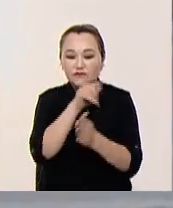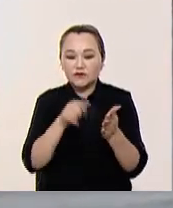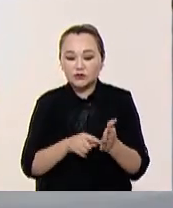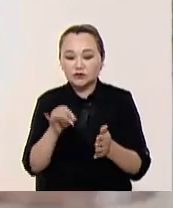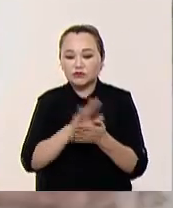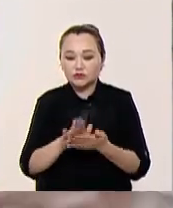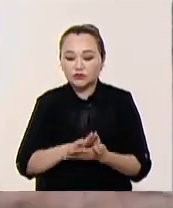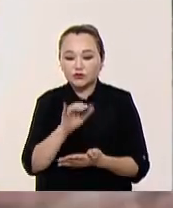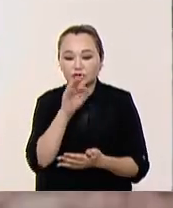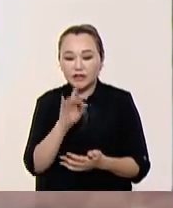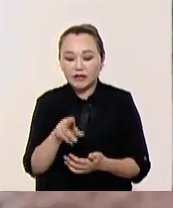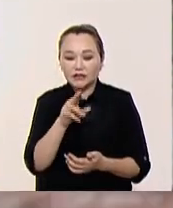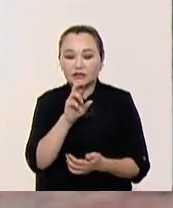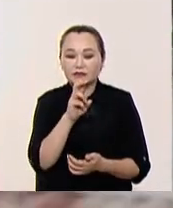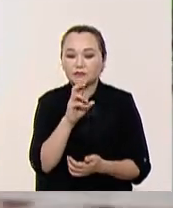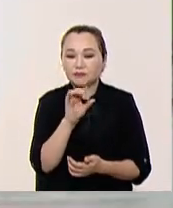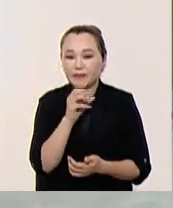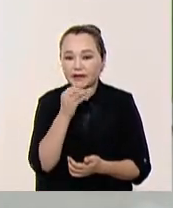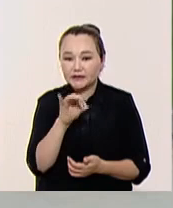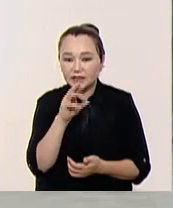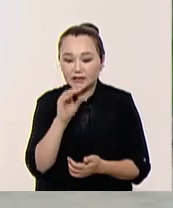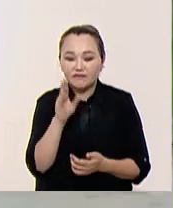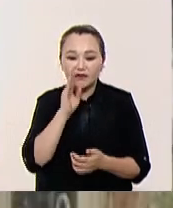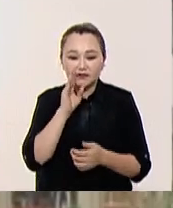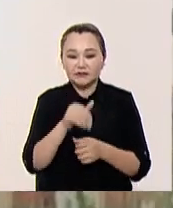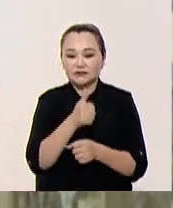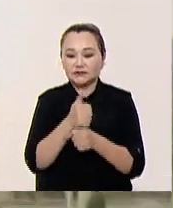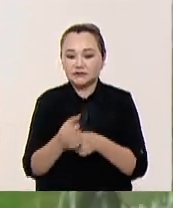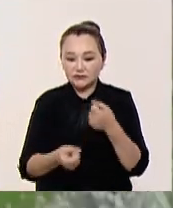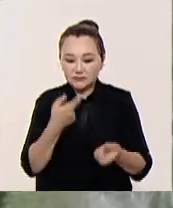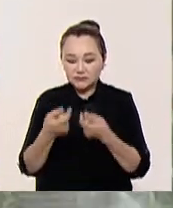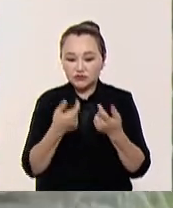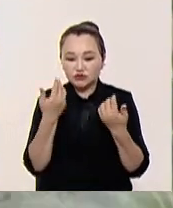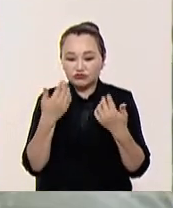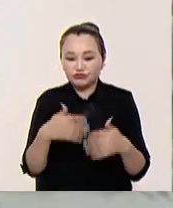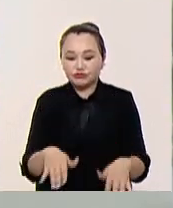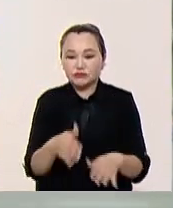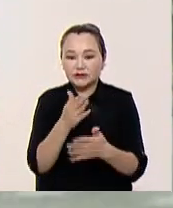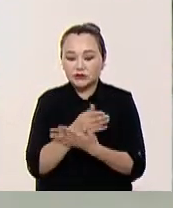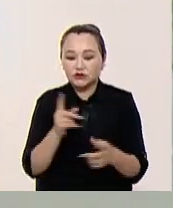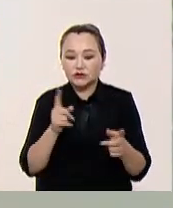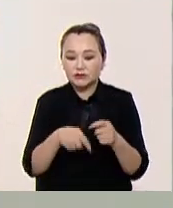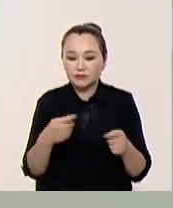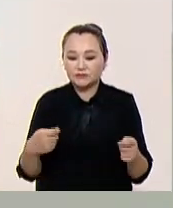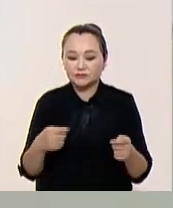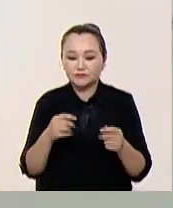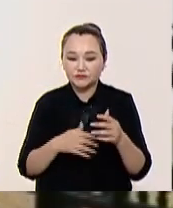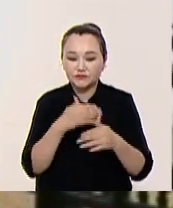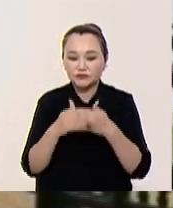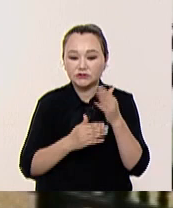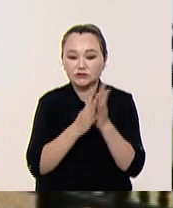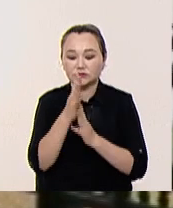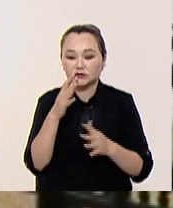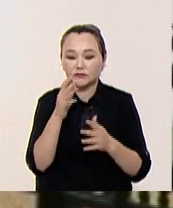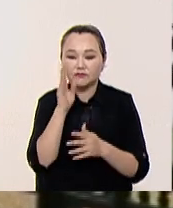устья рек Жайык и Кигаш. Из года в год вода из главных источников убывает, из-за чего замедляется темпы воспроизводства рыбных